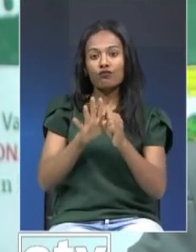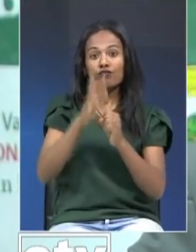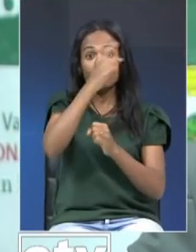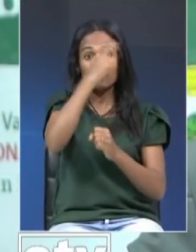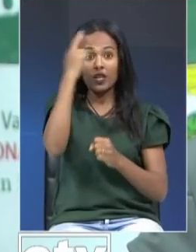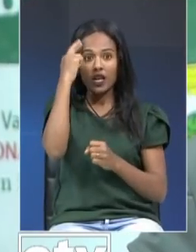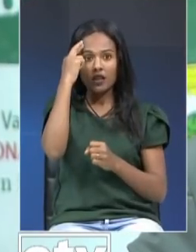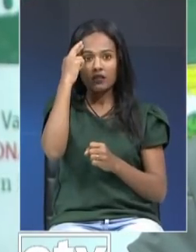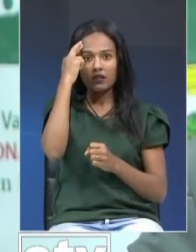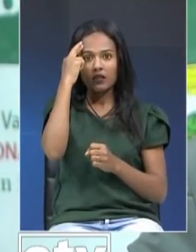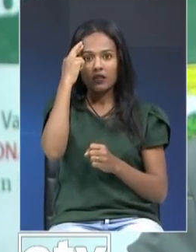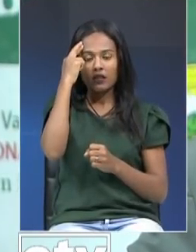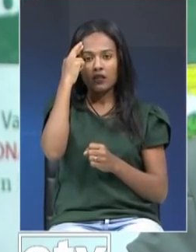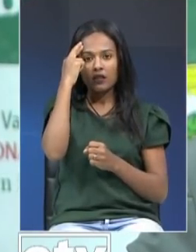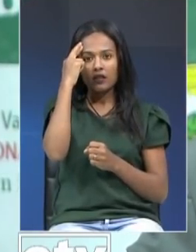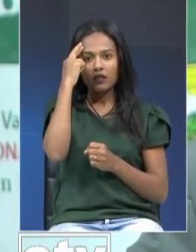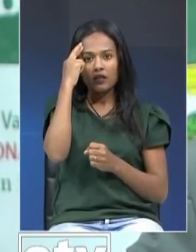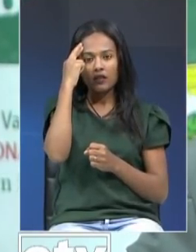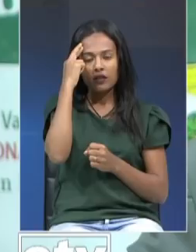ምክንያት